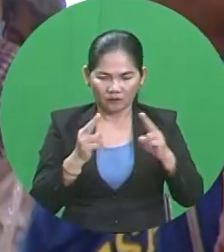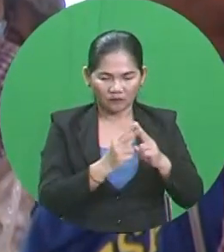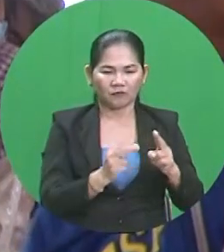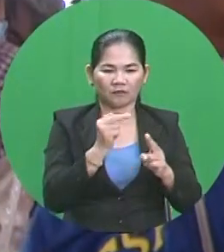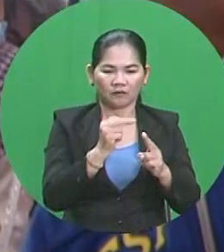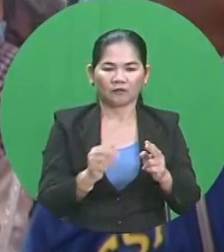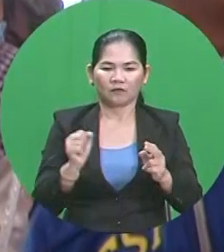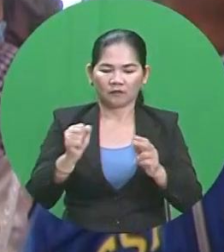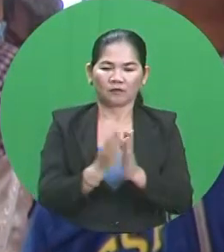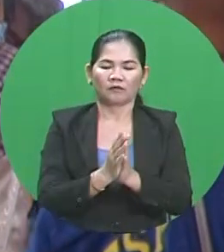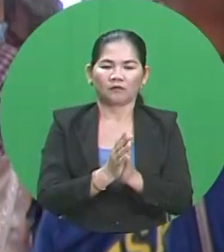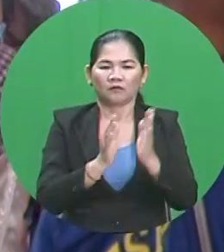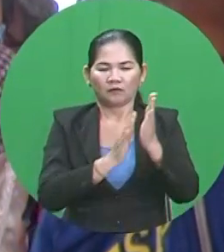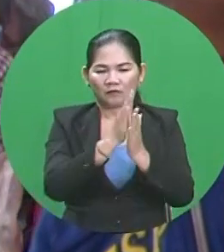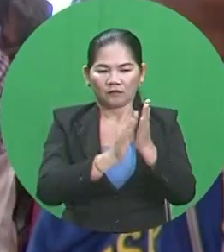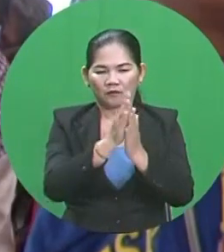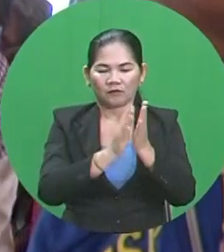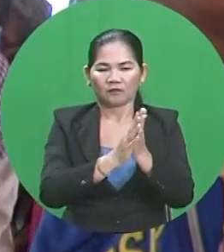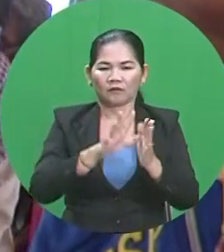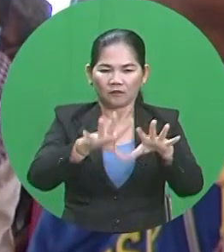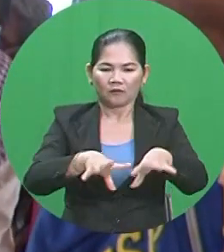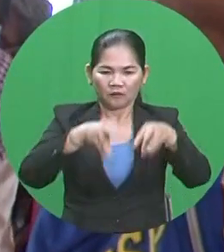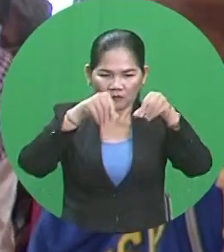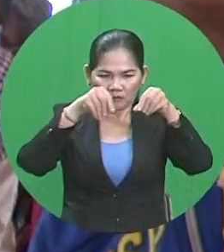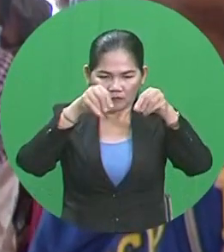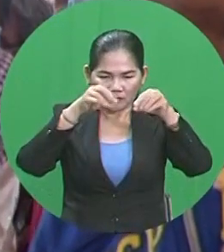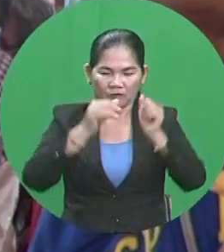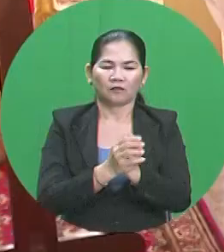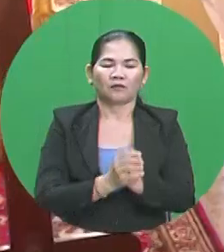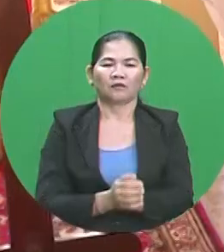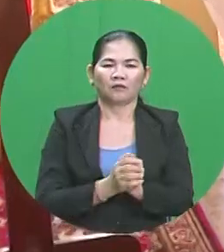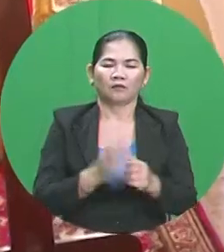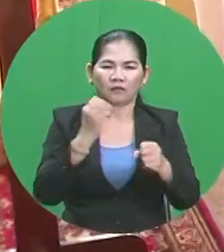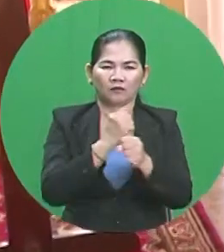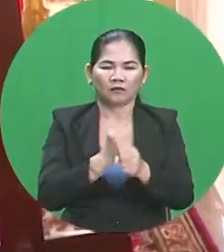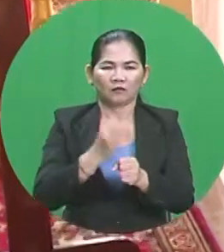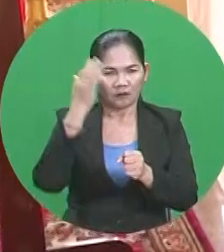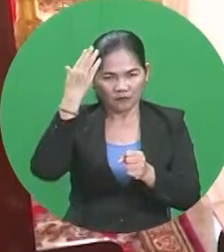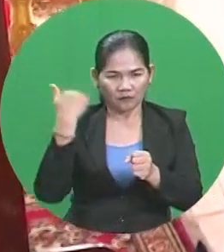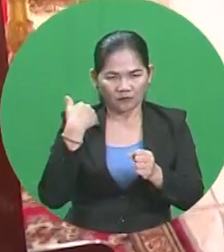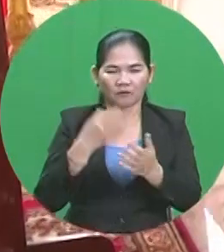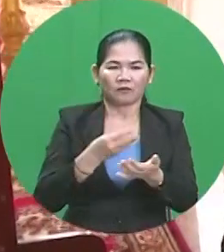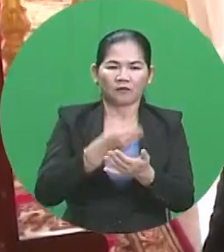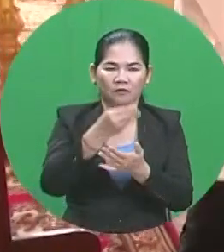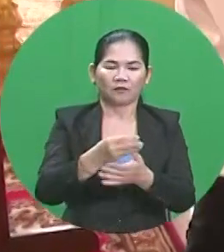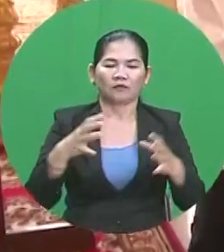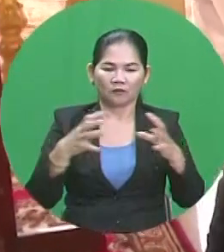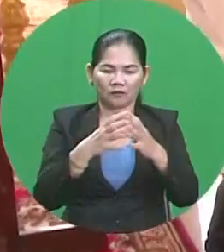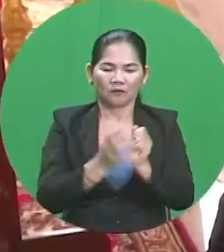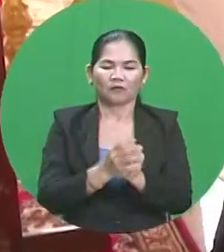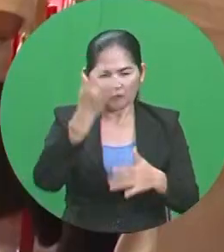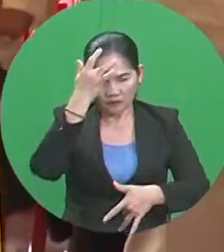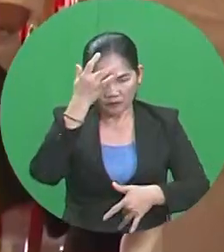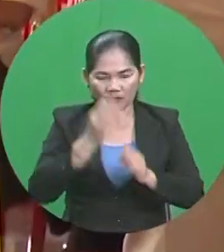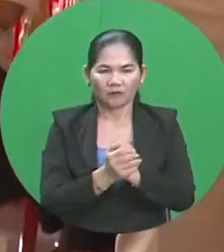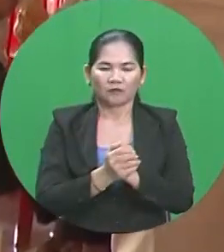ចឧបត្ថម្ភស៊ីម៉ង់10តោនក្នុងការចាក់សាបឧបត្ថម្ភថវិកាកិច្ចការនារីឃុំឧបត្ថម្ភក្រុមការងារមានជំងឺ